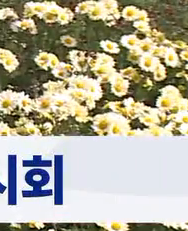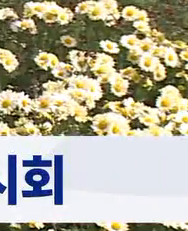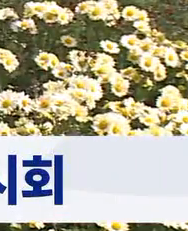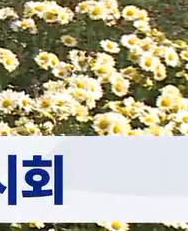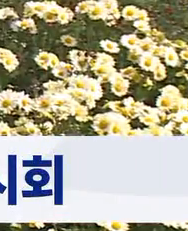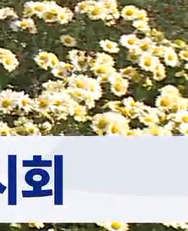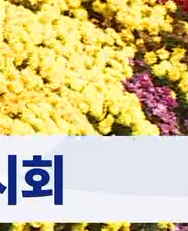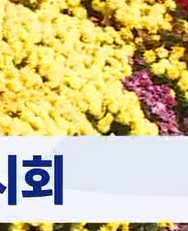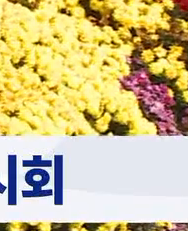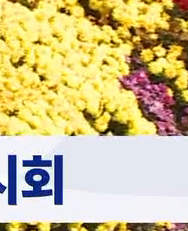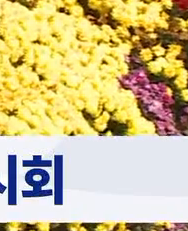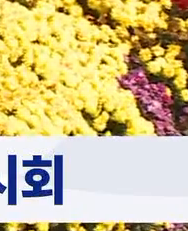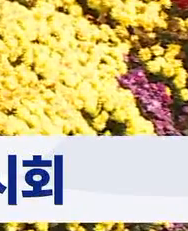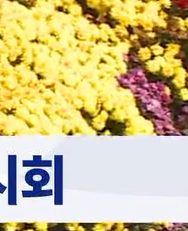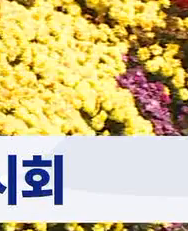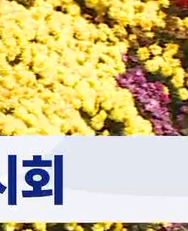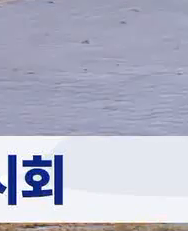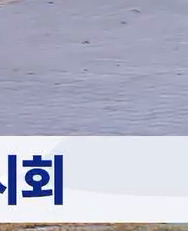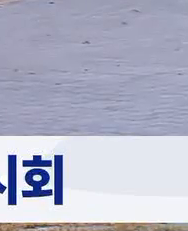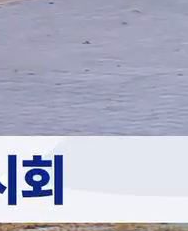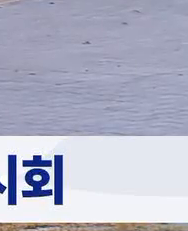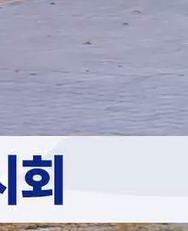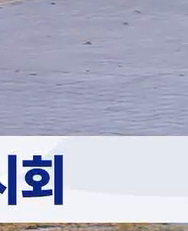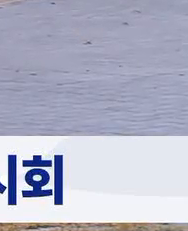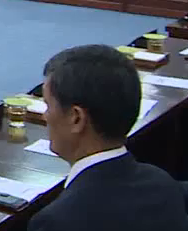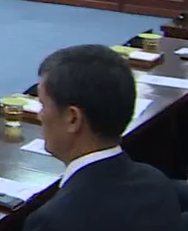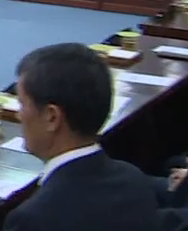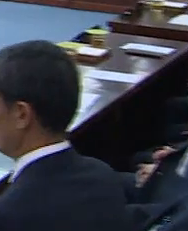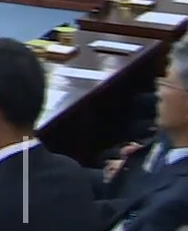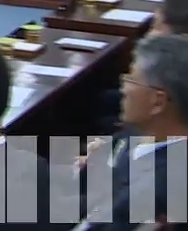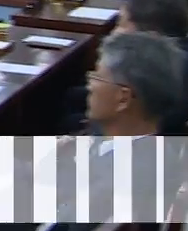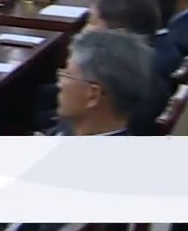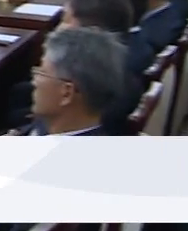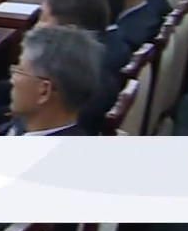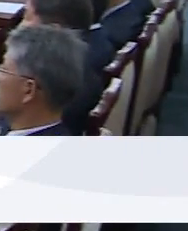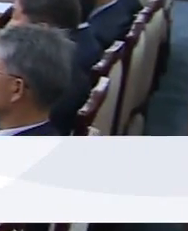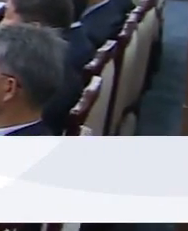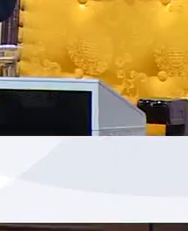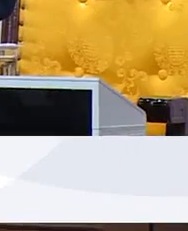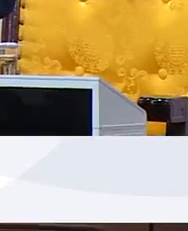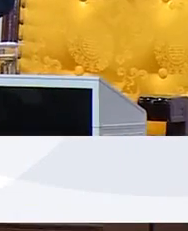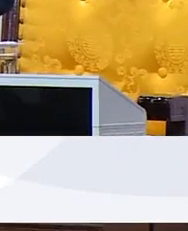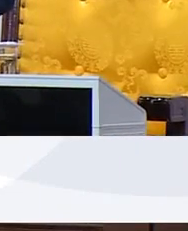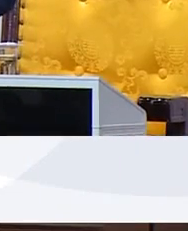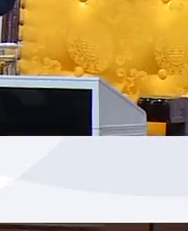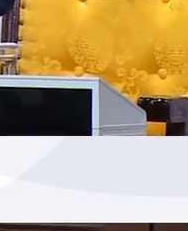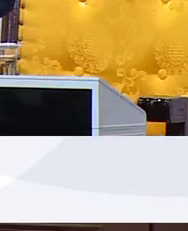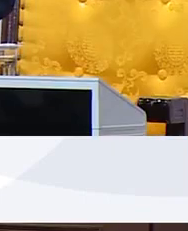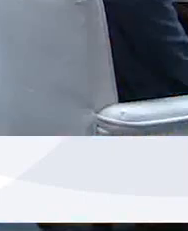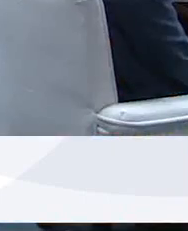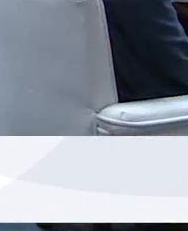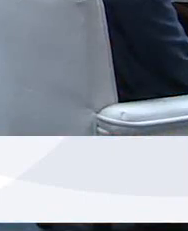대장경 테마파크에서 108만 송이 국화 전시회가 열립니다. 합천군의회는 지난 29일부터